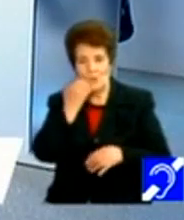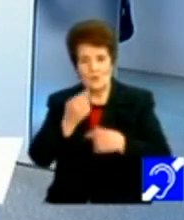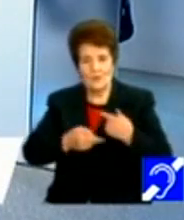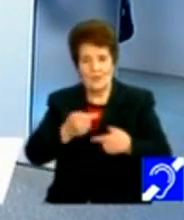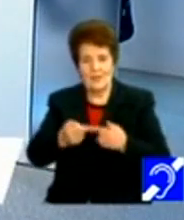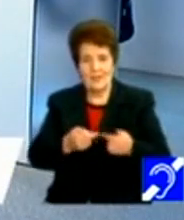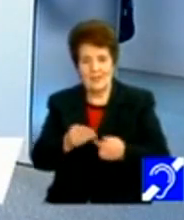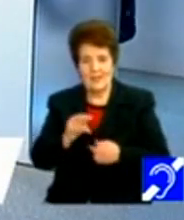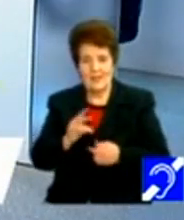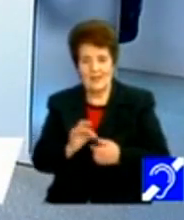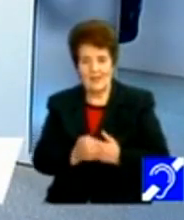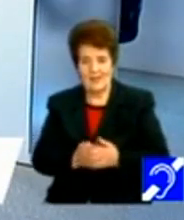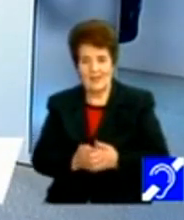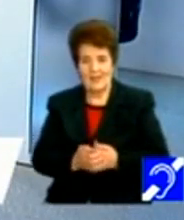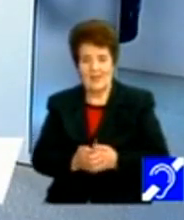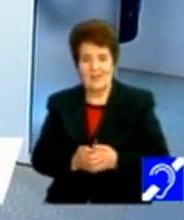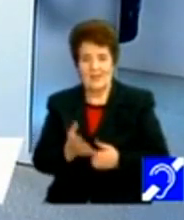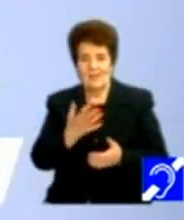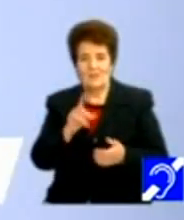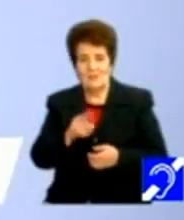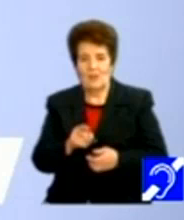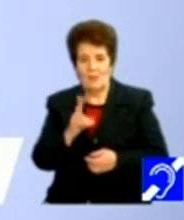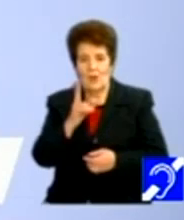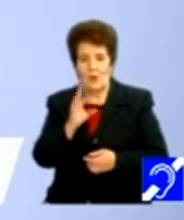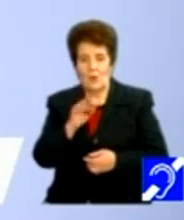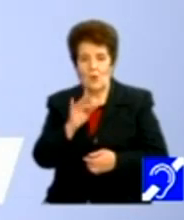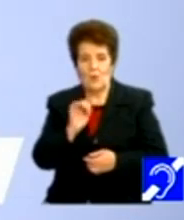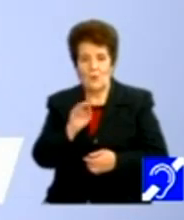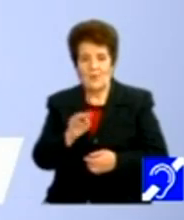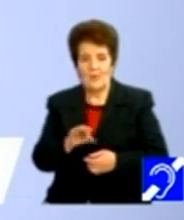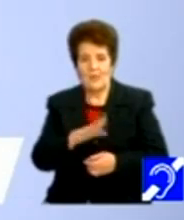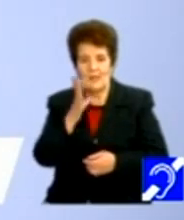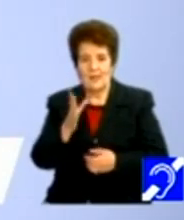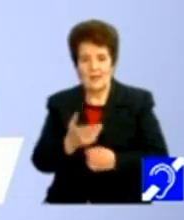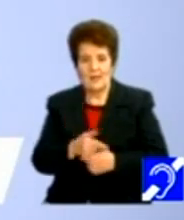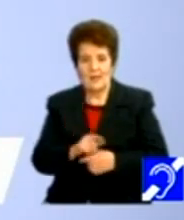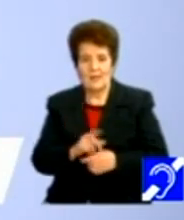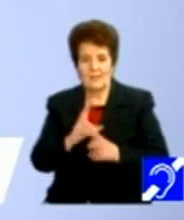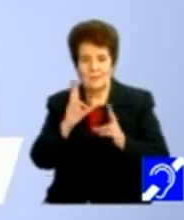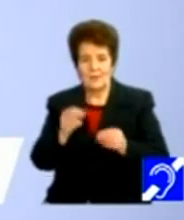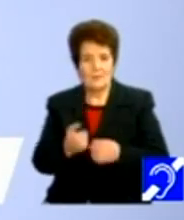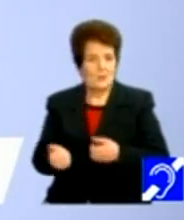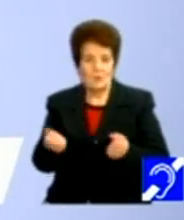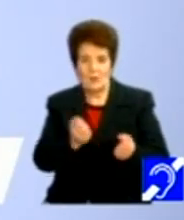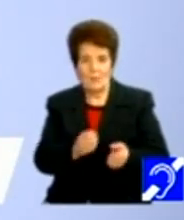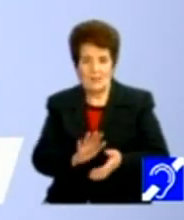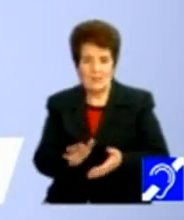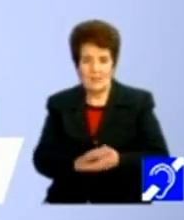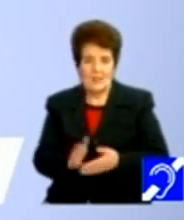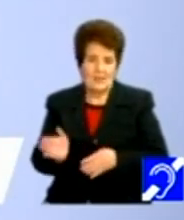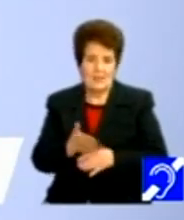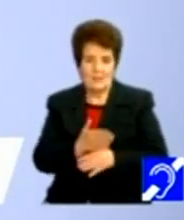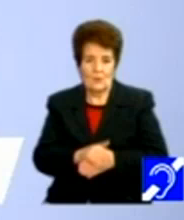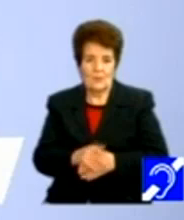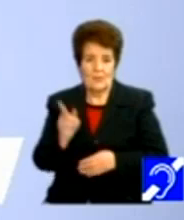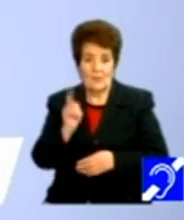lui domnul Ghimpu, scoteți-l pe Budișteanu, că e cel mai corupt viceministru care este. Și mi-a promis și nu l-a mai scos. Pentru că